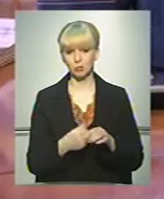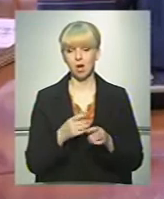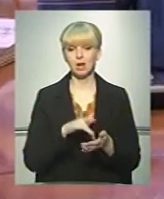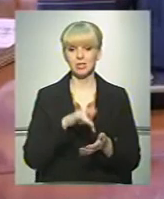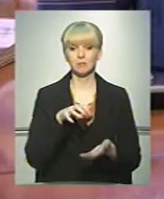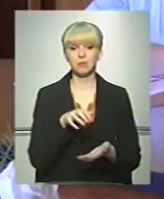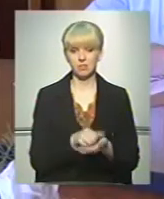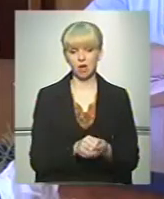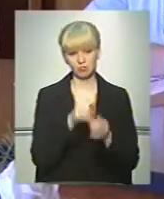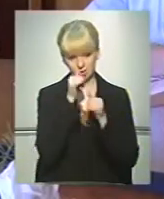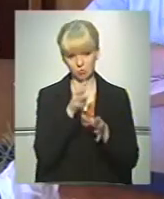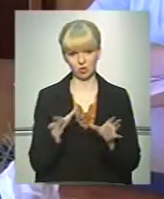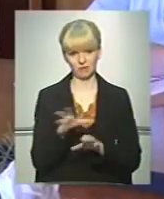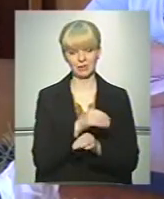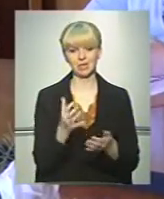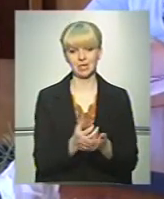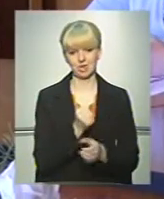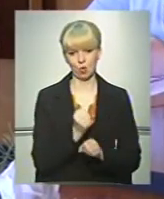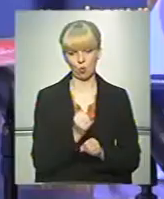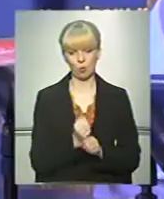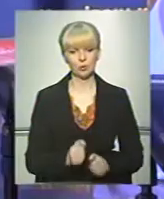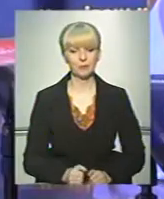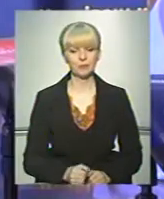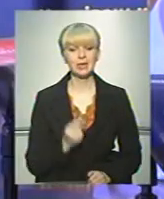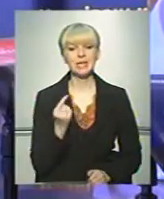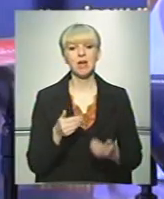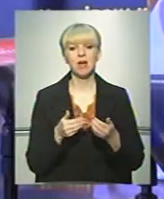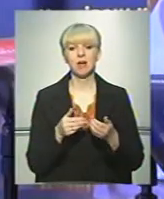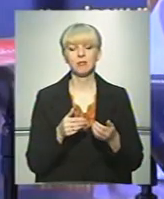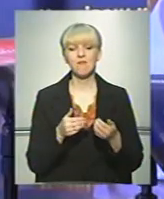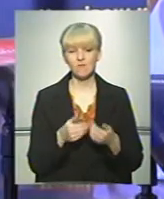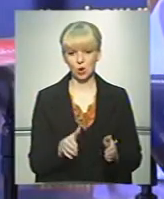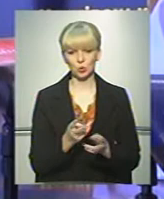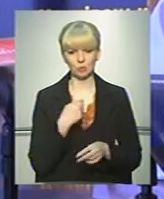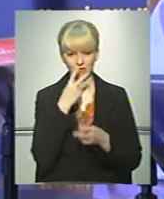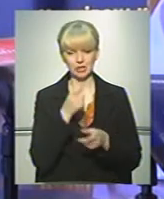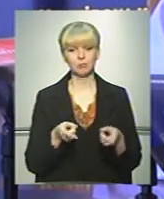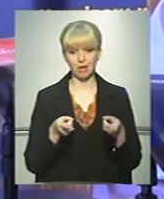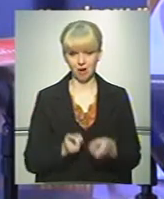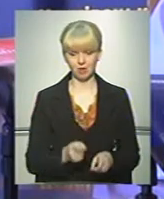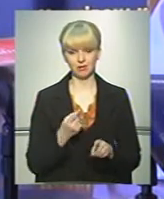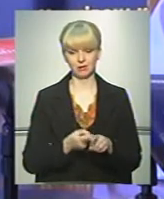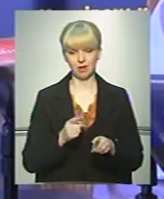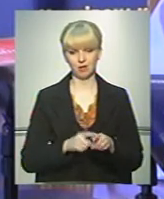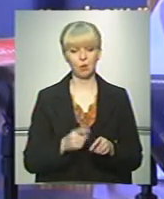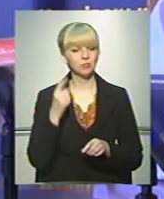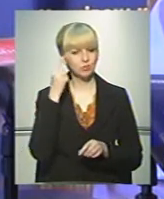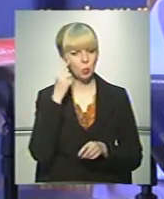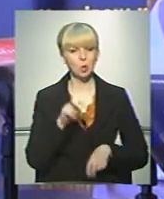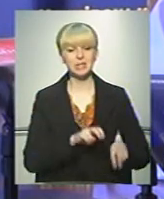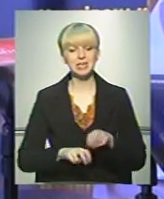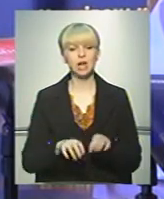центри зайнятості не можуть всім знайти роботу. Единственный выход, который мы видим реальный, это думать,